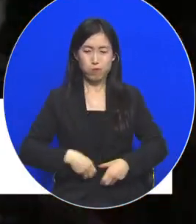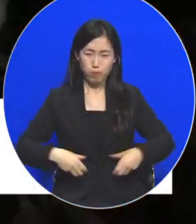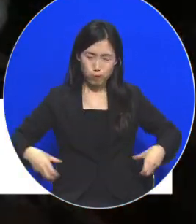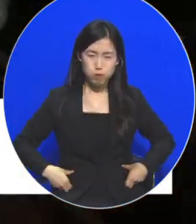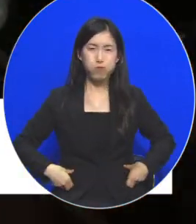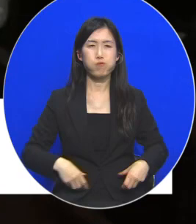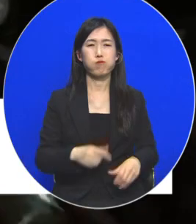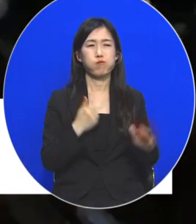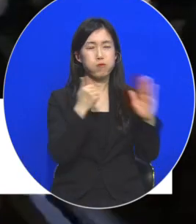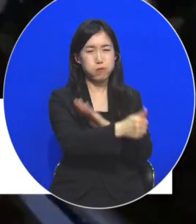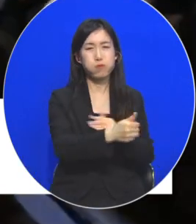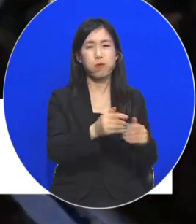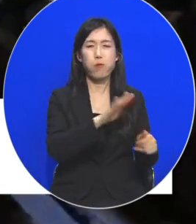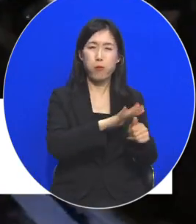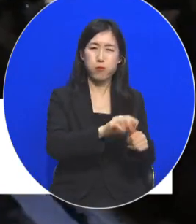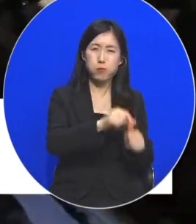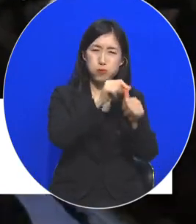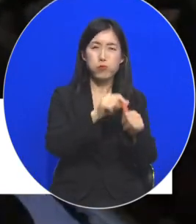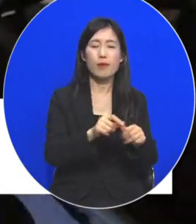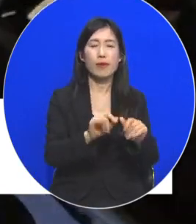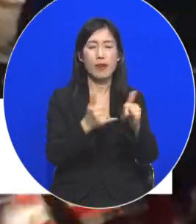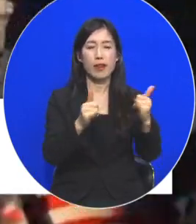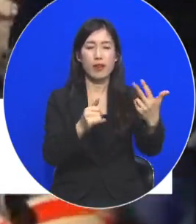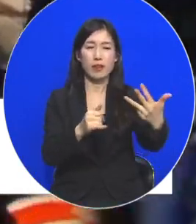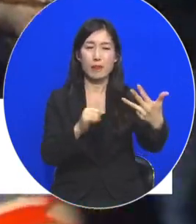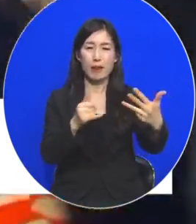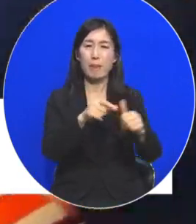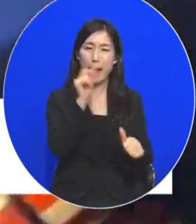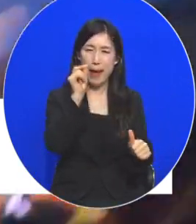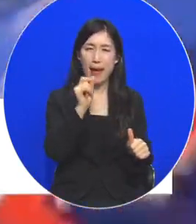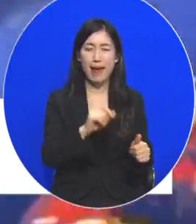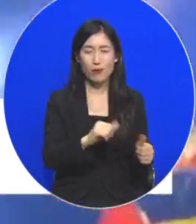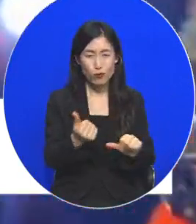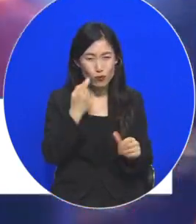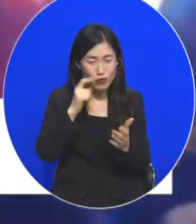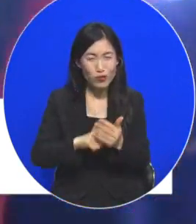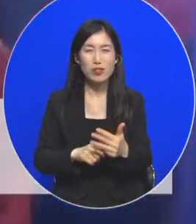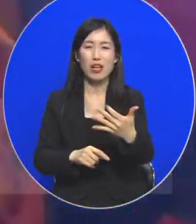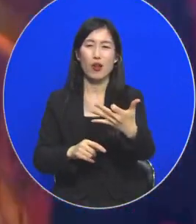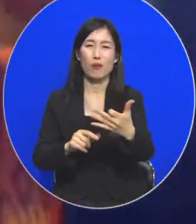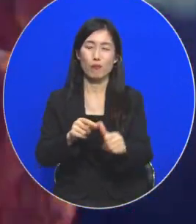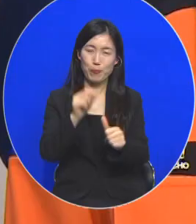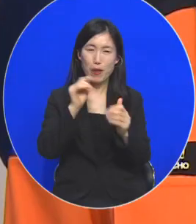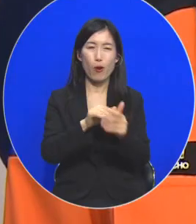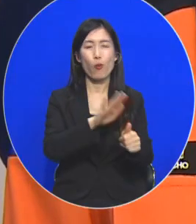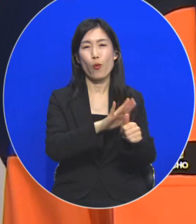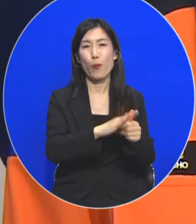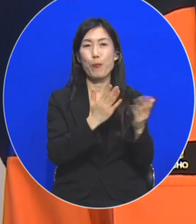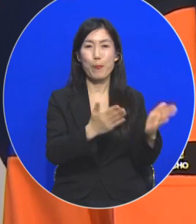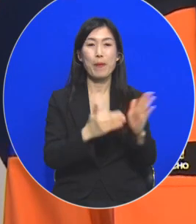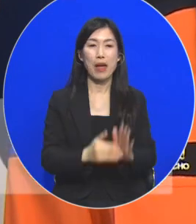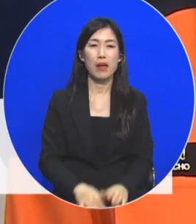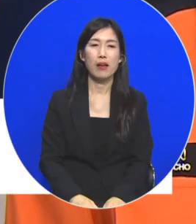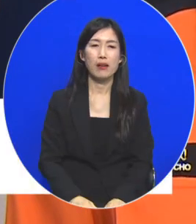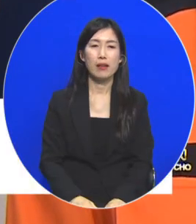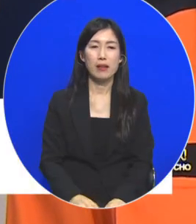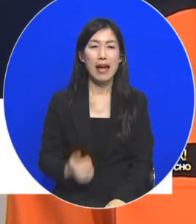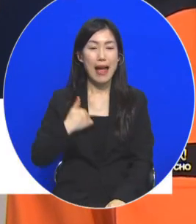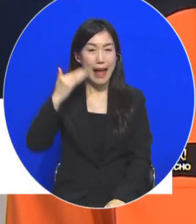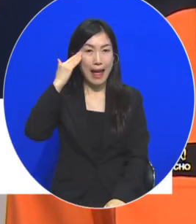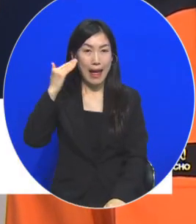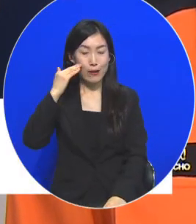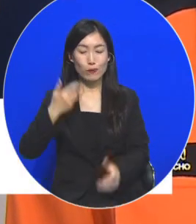생명 8명을 구하고 시신 19구를 수습하며 피해 주민들에게 힘이 됐습니다. 대한민국 해외